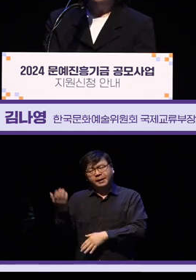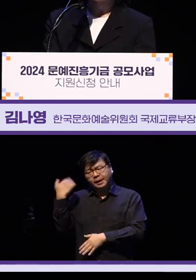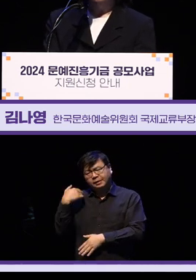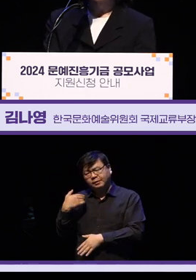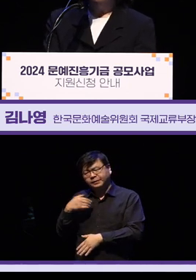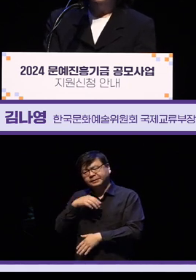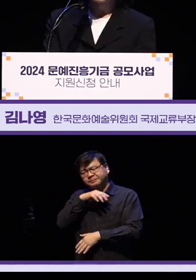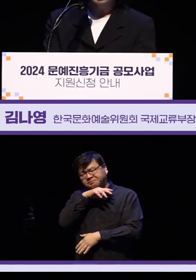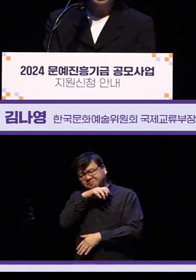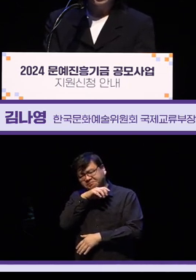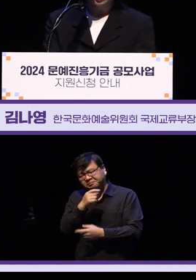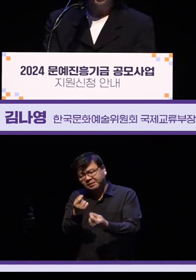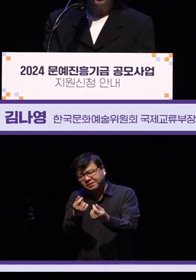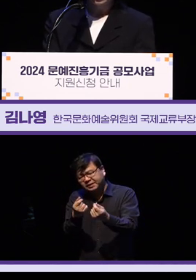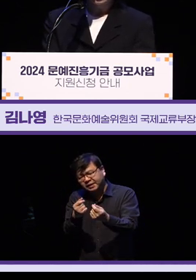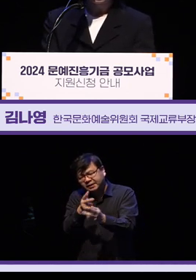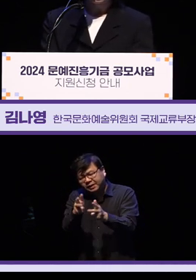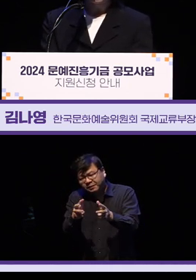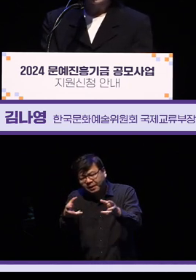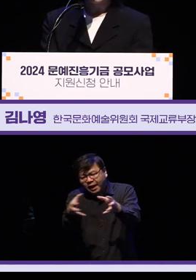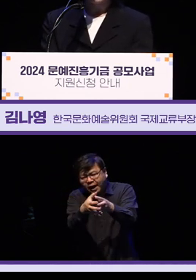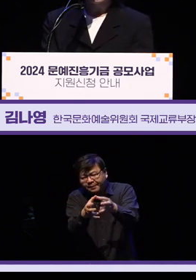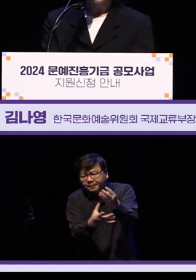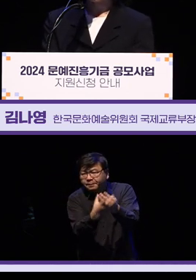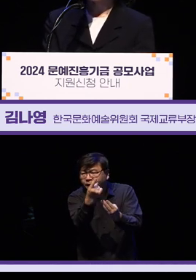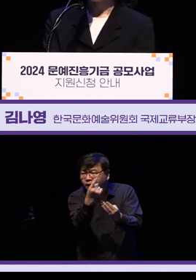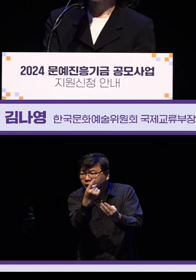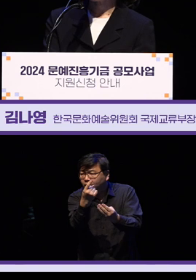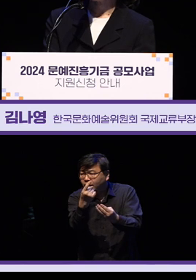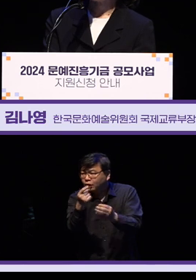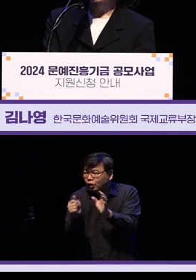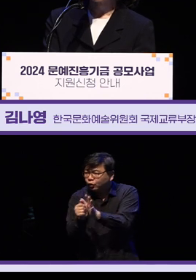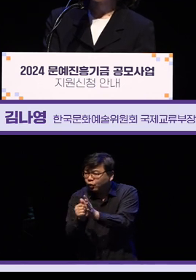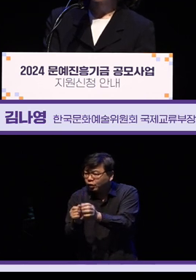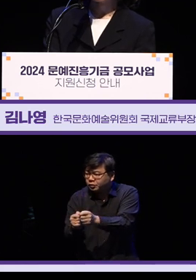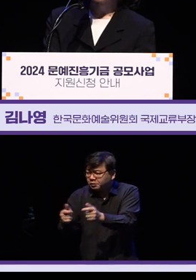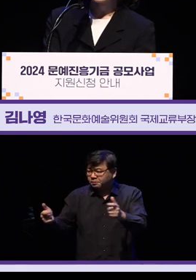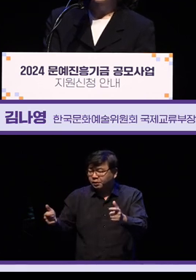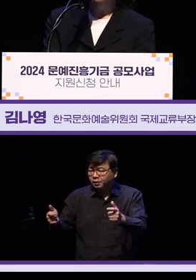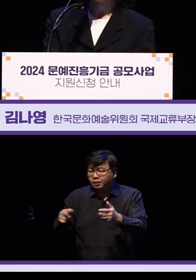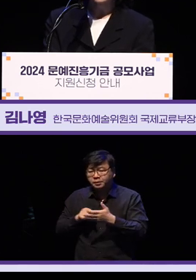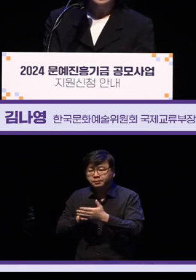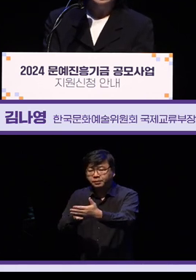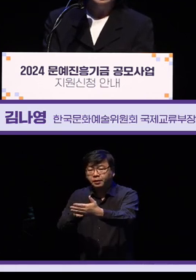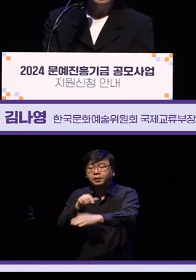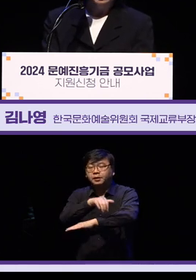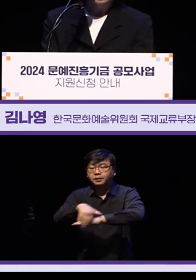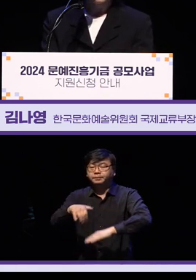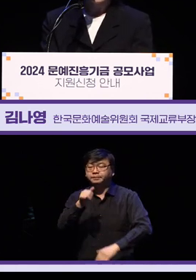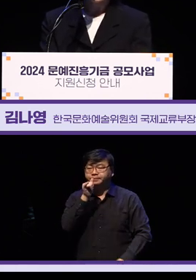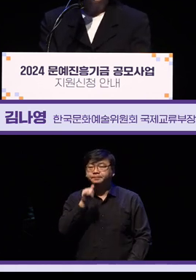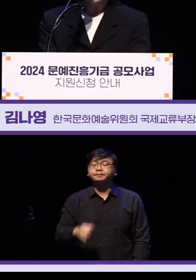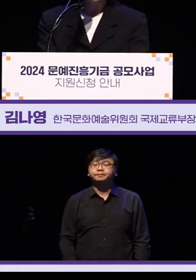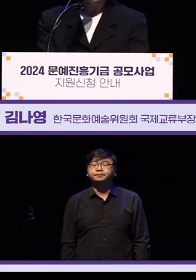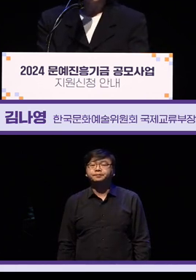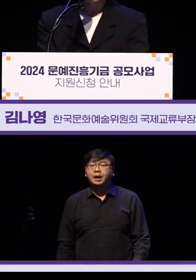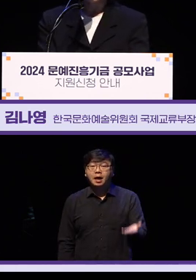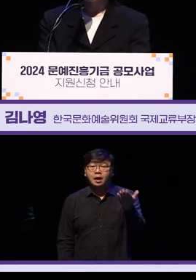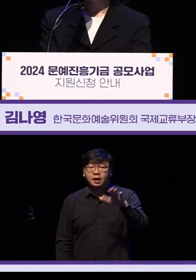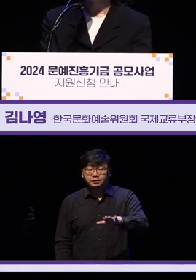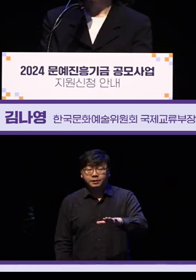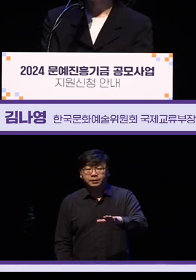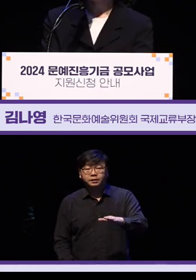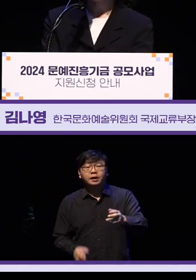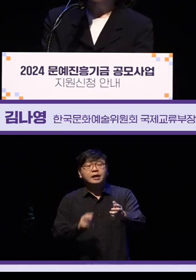유사한 사업들은 통합을 하고 또 수용의 폭은 넓히는 방향으로 사업을 정비해왔습니다 다만 그 과정에서